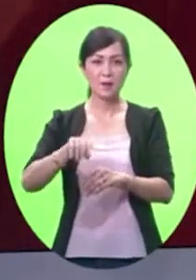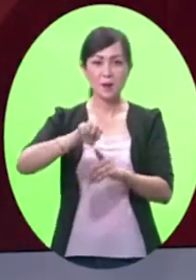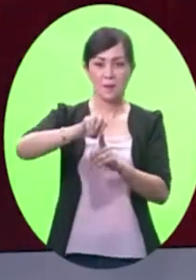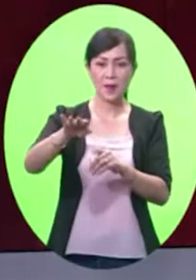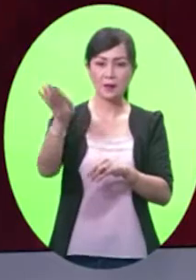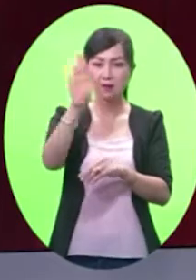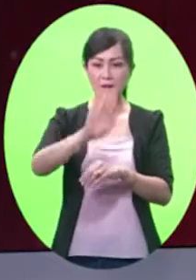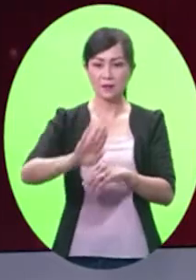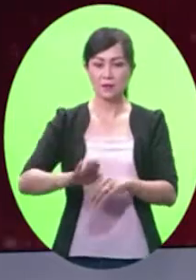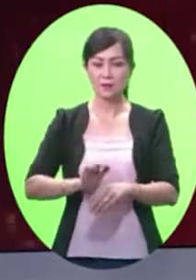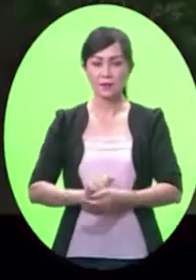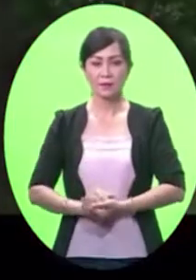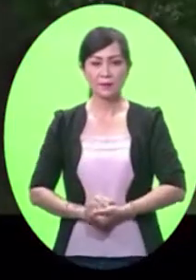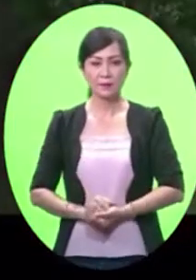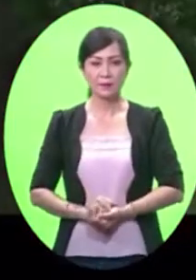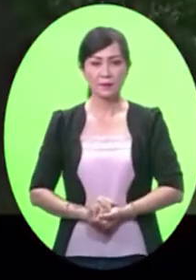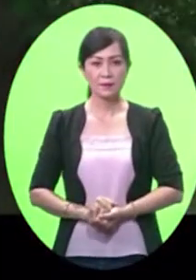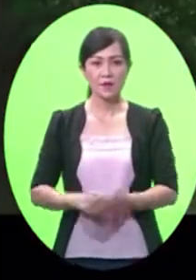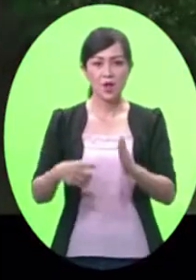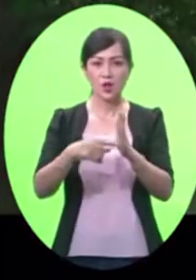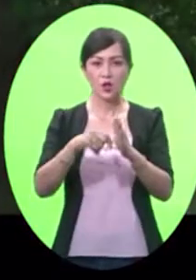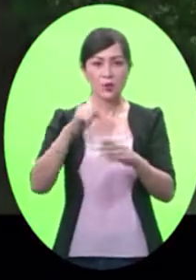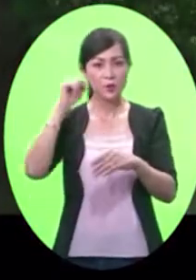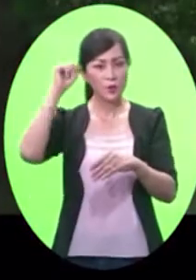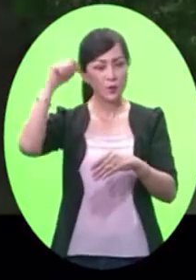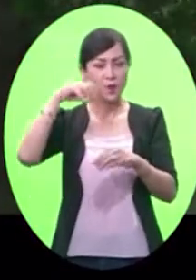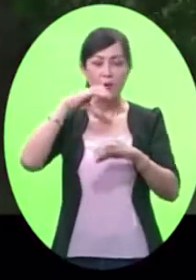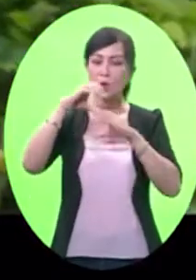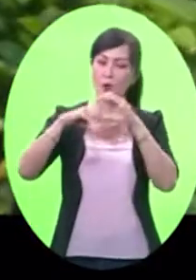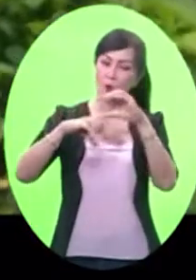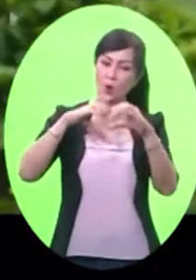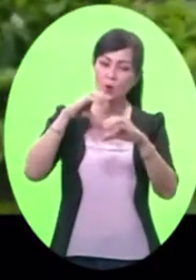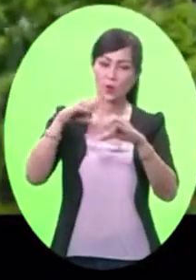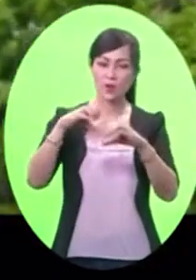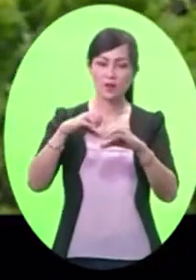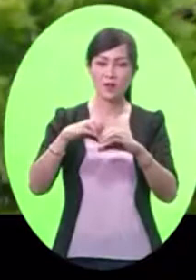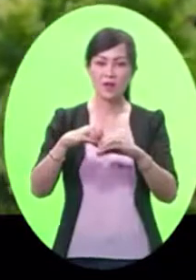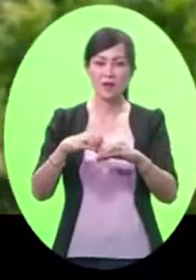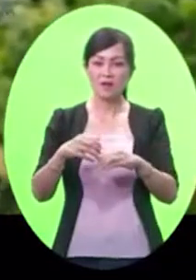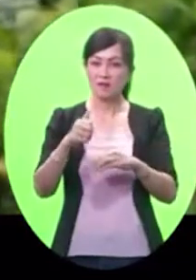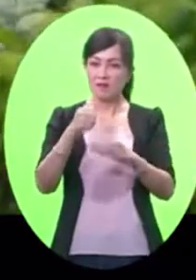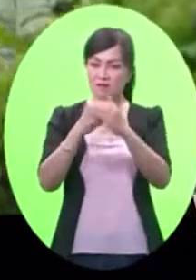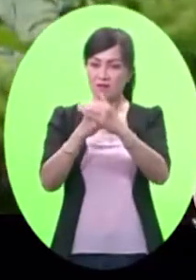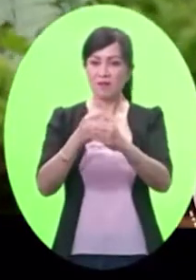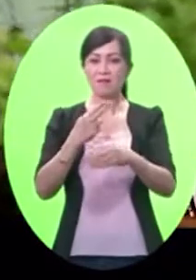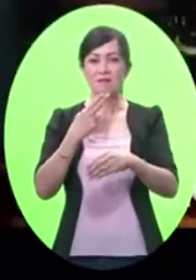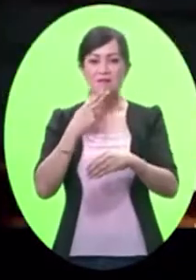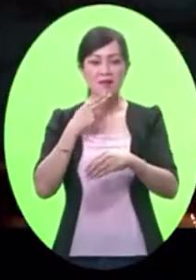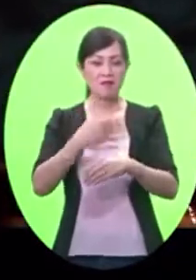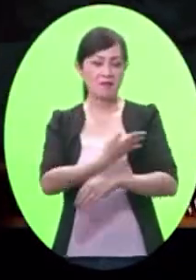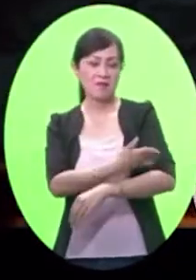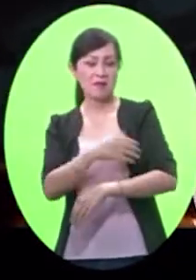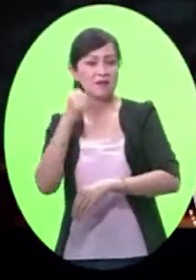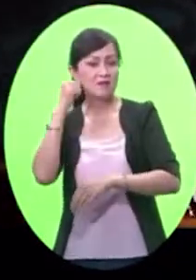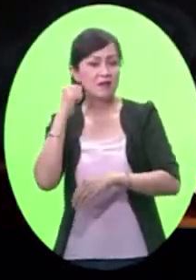trên toàn quốc. Nội dung xoay quanh câu chuyện đả kích quan niệm trọng nam khinh nữ vốn đã tồn tại hàng thế kỷ trong